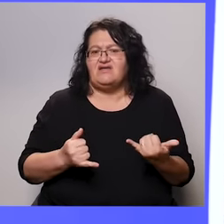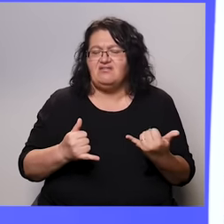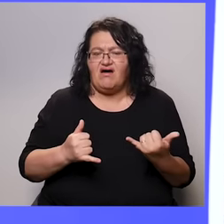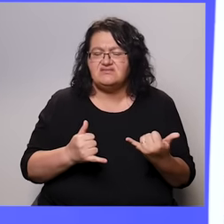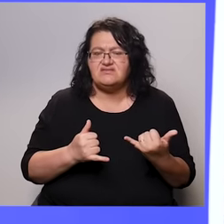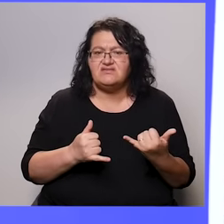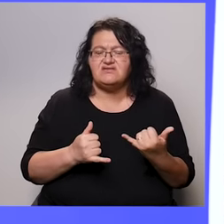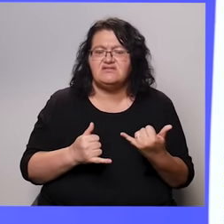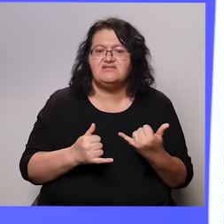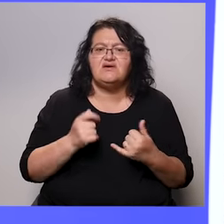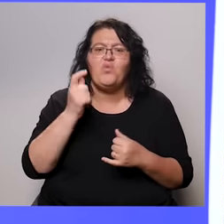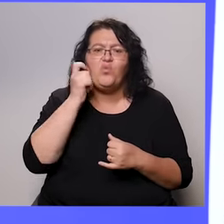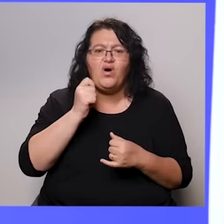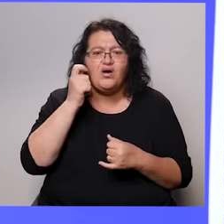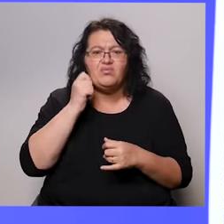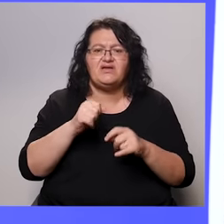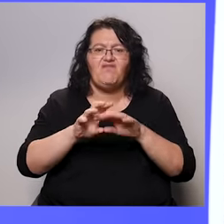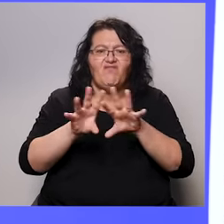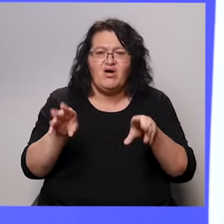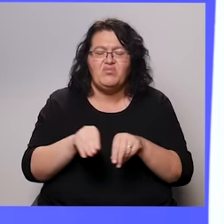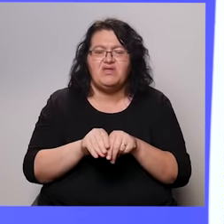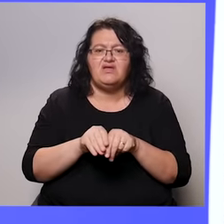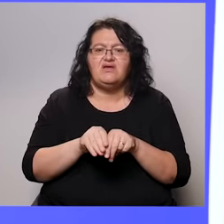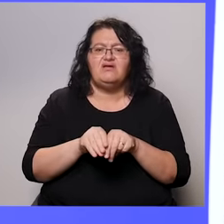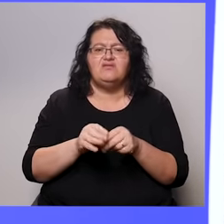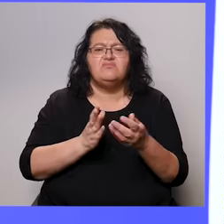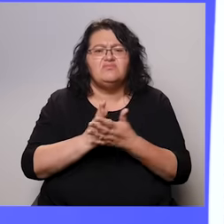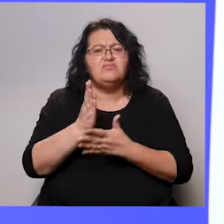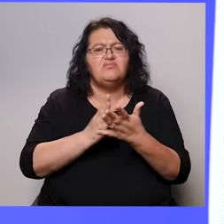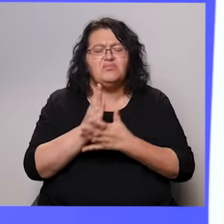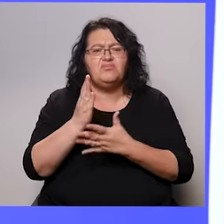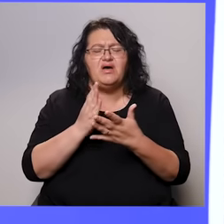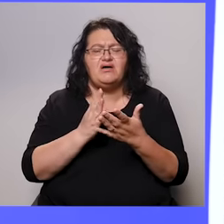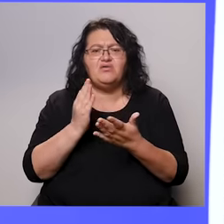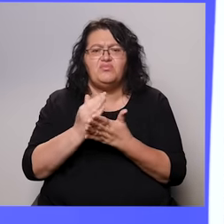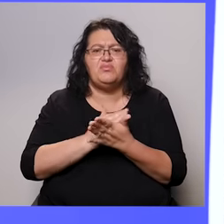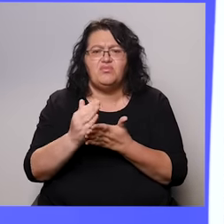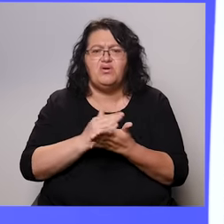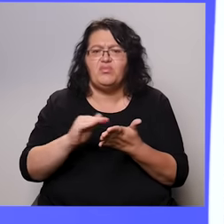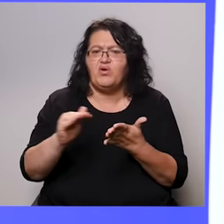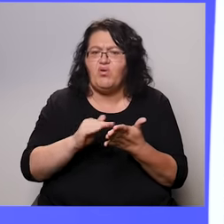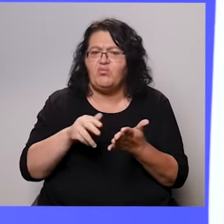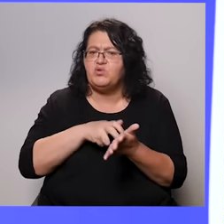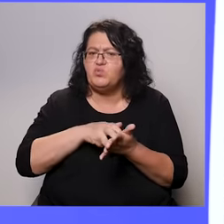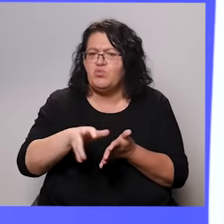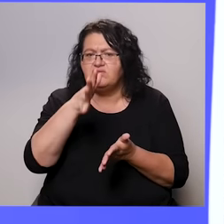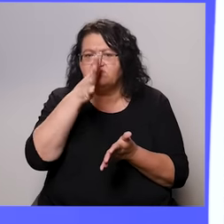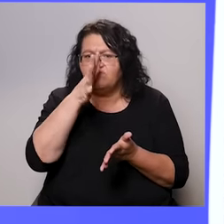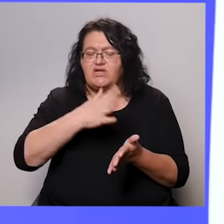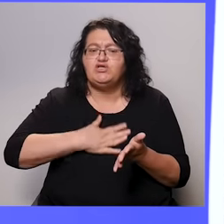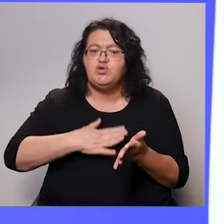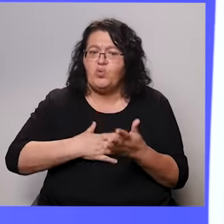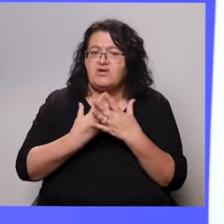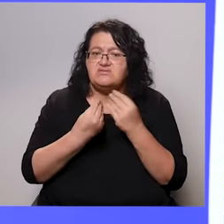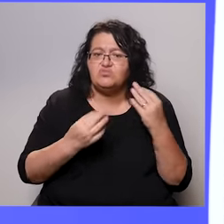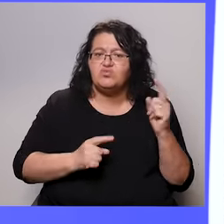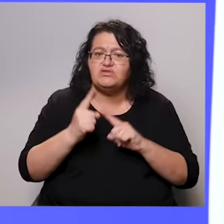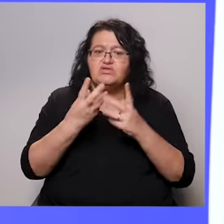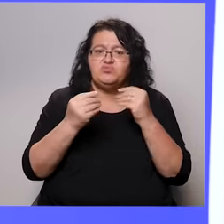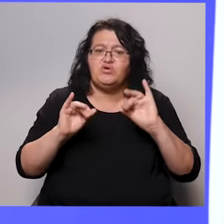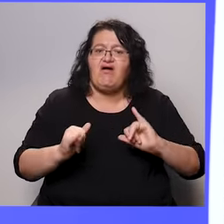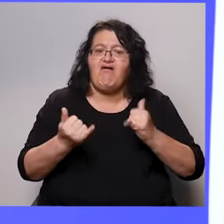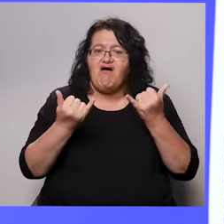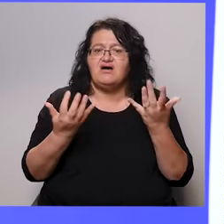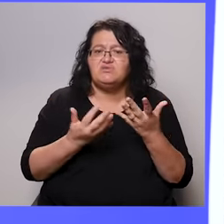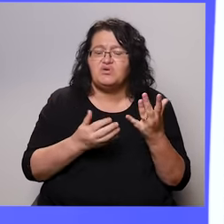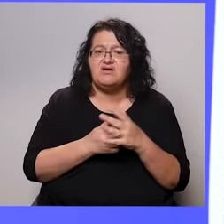că oamenii, familiile, cuplurile se confruntă cu această problemă cu a avea copii. Își doresc mult, dar sunt și foarte multe